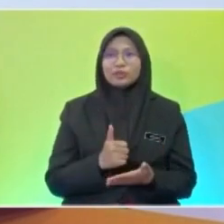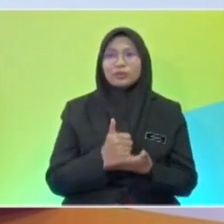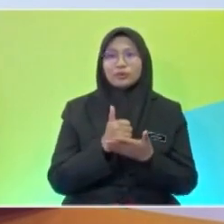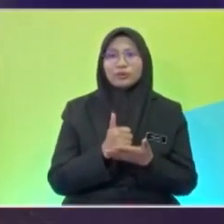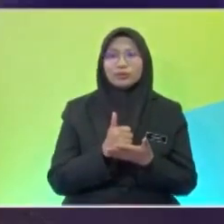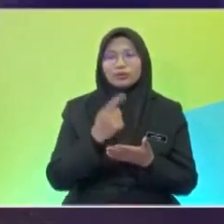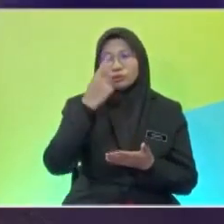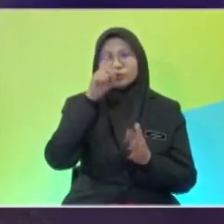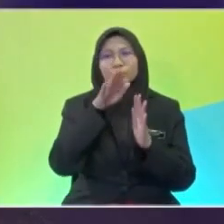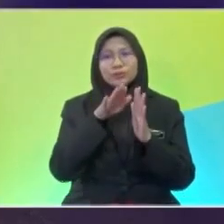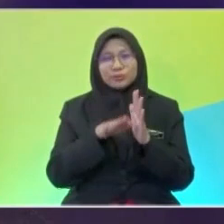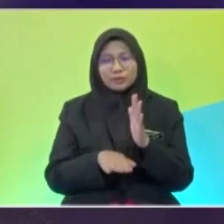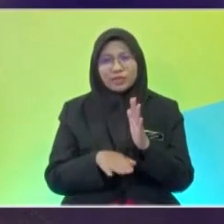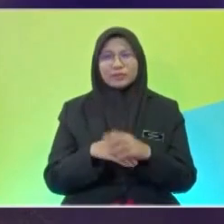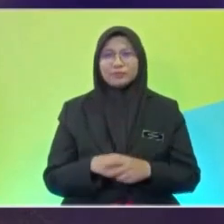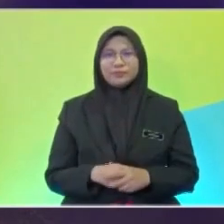sendiri